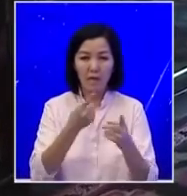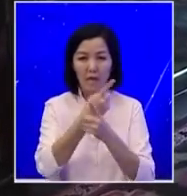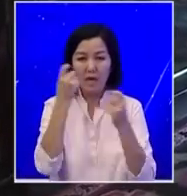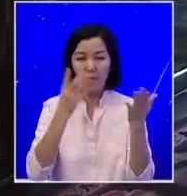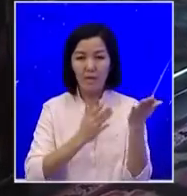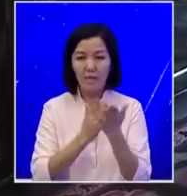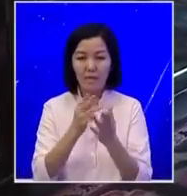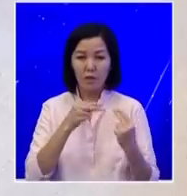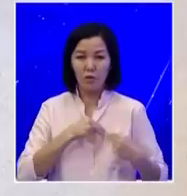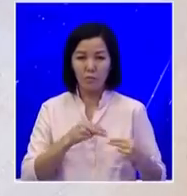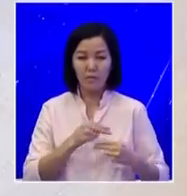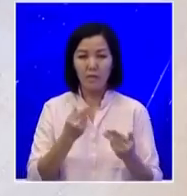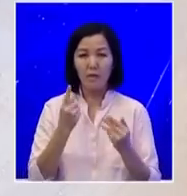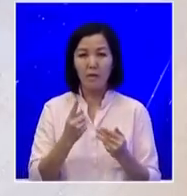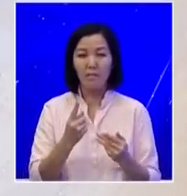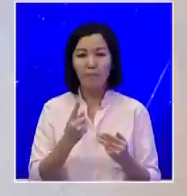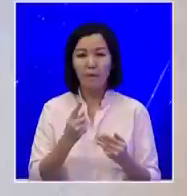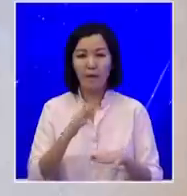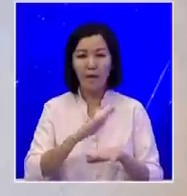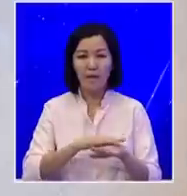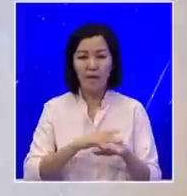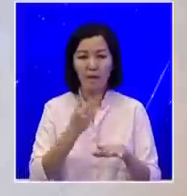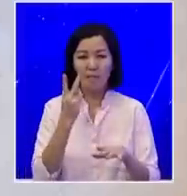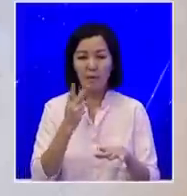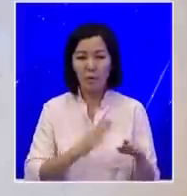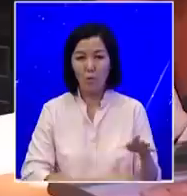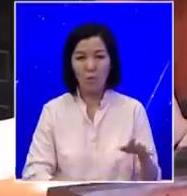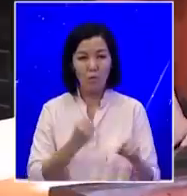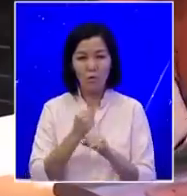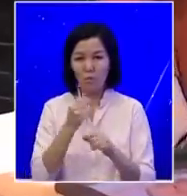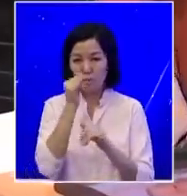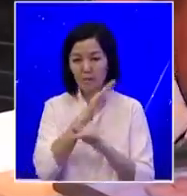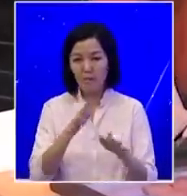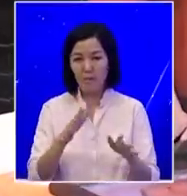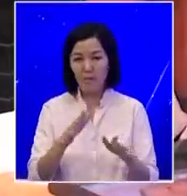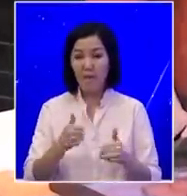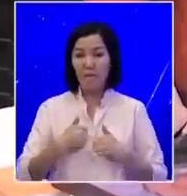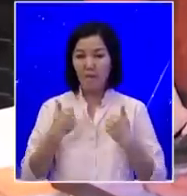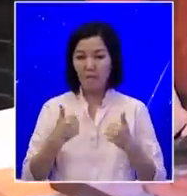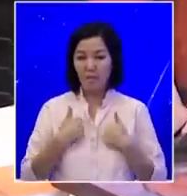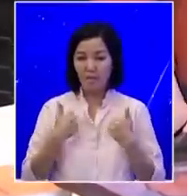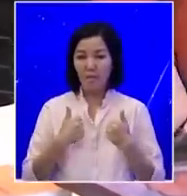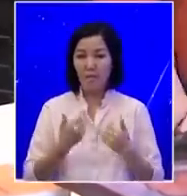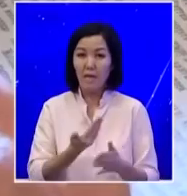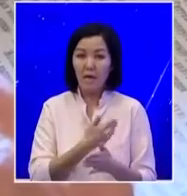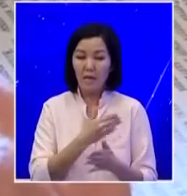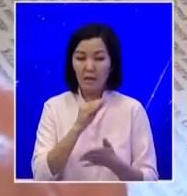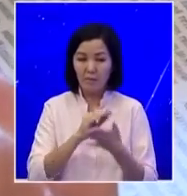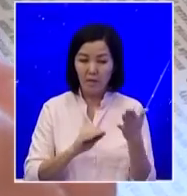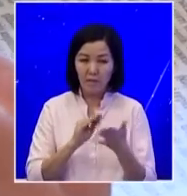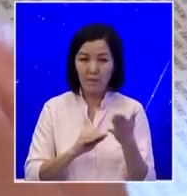арнаған ардагердің қазір бір қол бір аяғынан жан кеткен. Соған қарамастан қайратын қамшылаумен келеді. Қалаған сәтте қалам